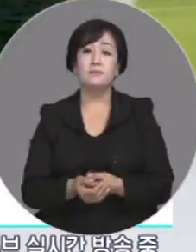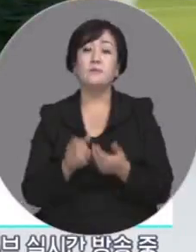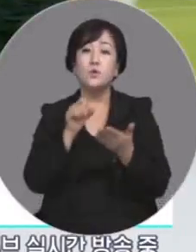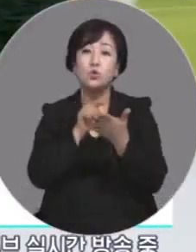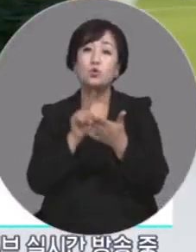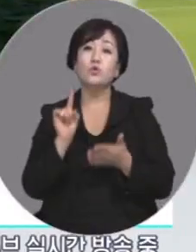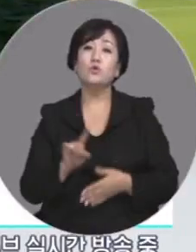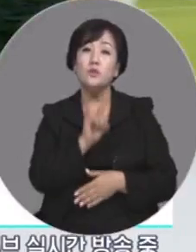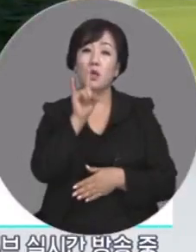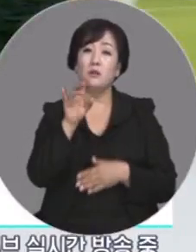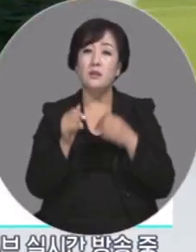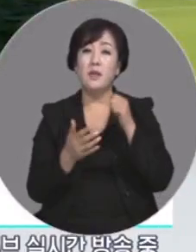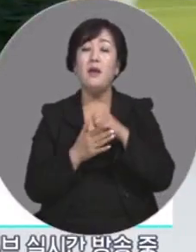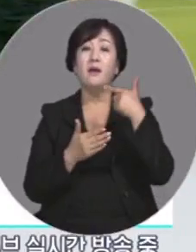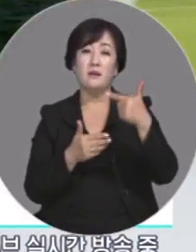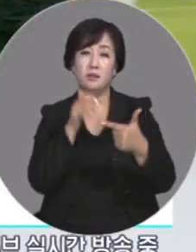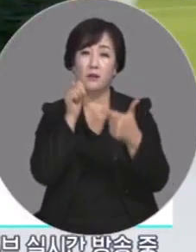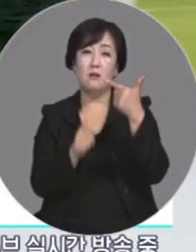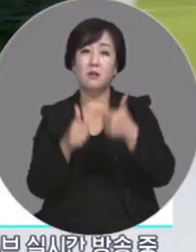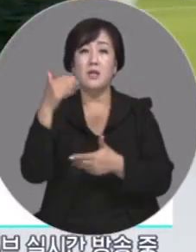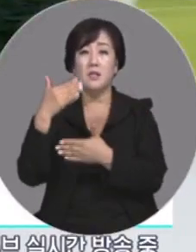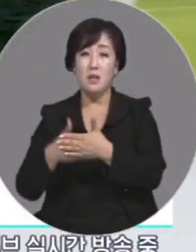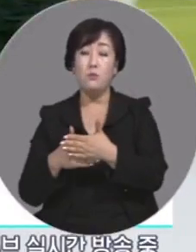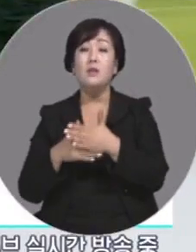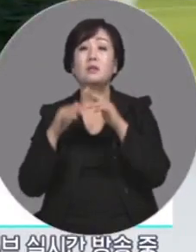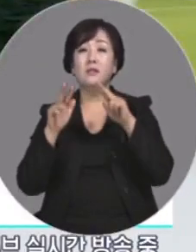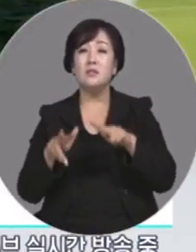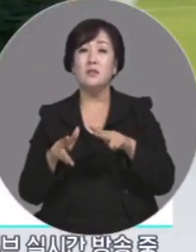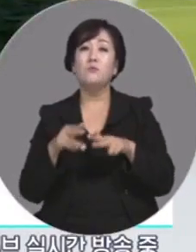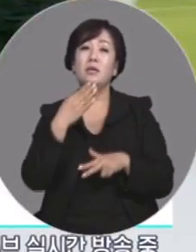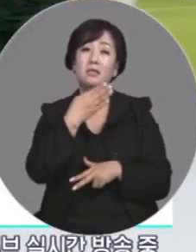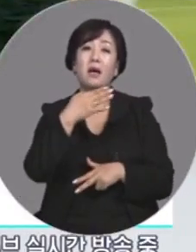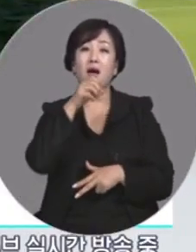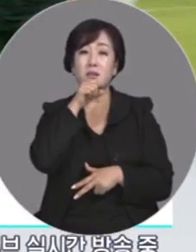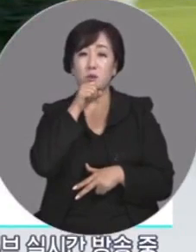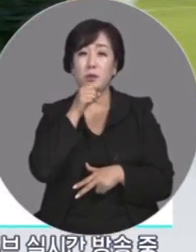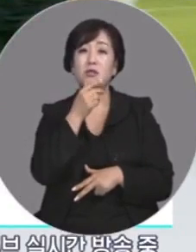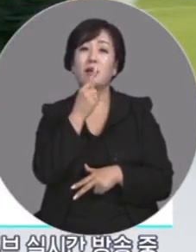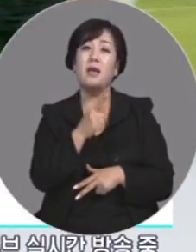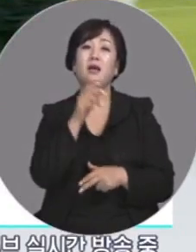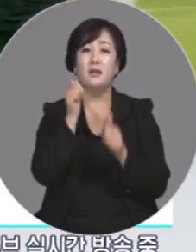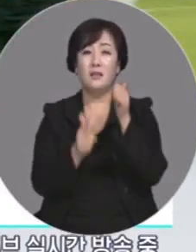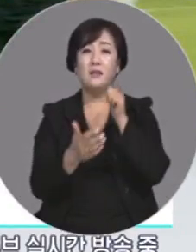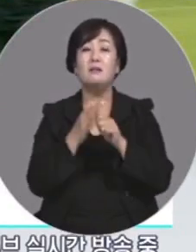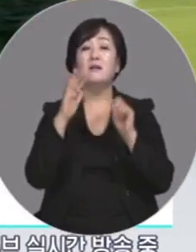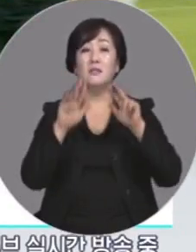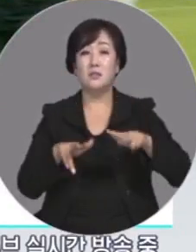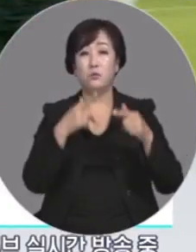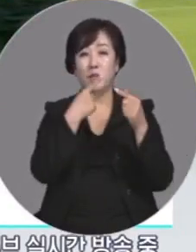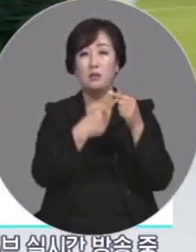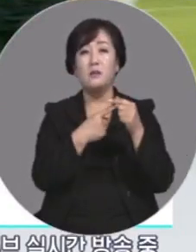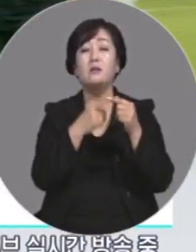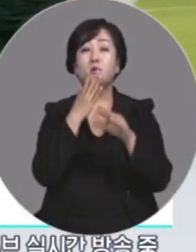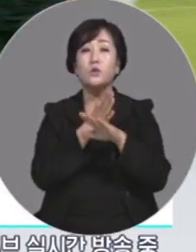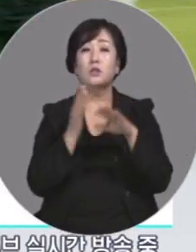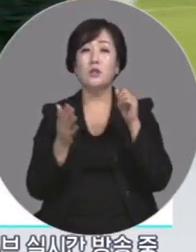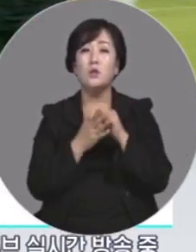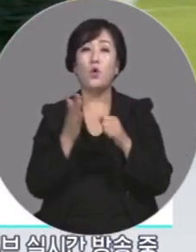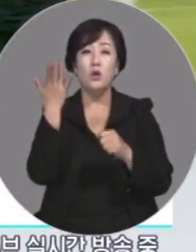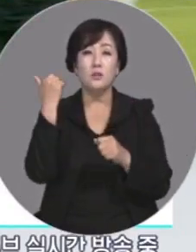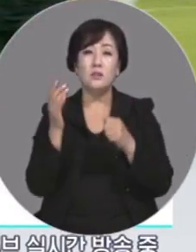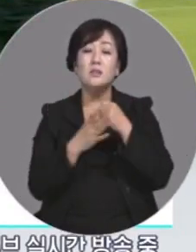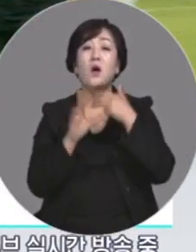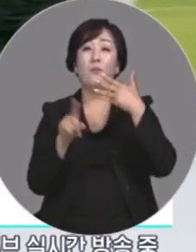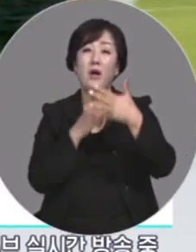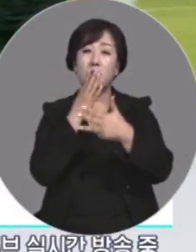프로축구 울산현대가 6경기를 남긴 지금 승점 4점 차로 K리그 1위를 달리고 있습니다. 지난달